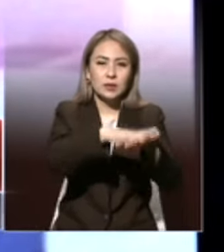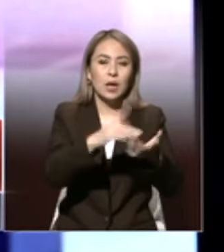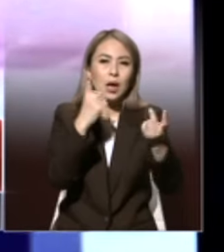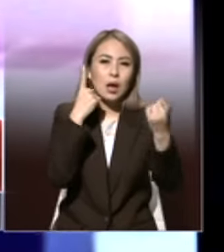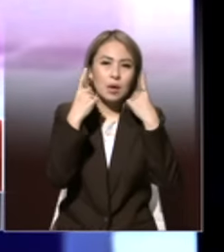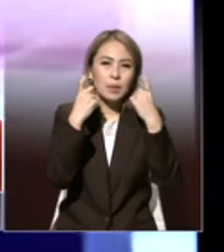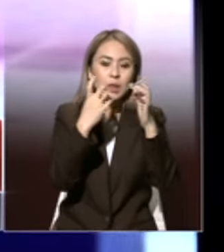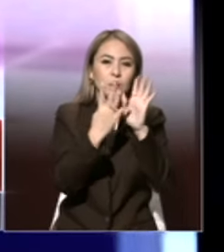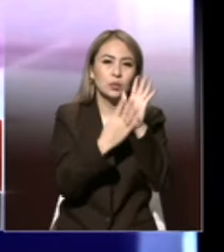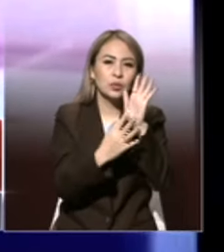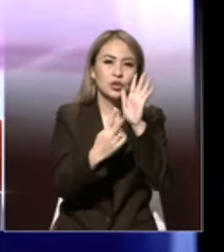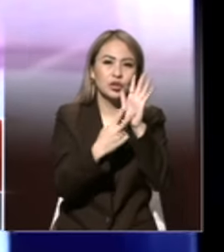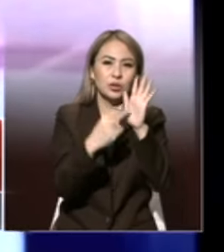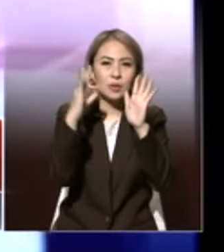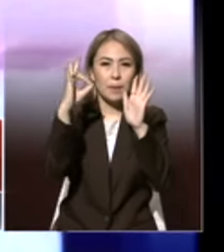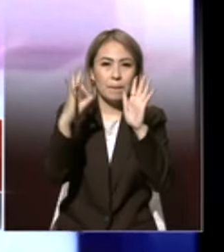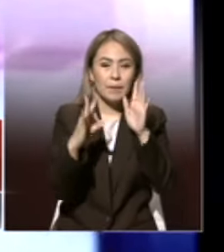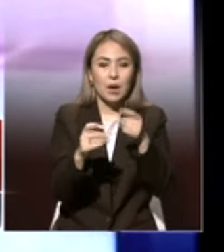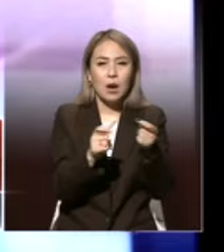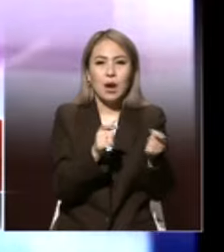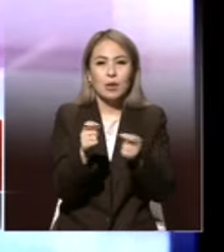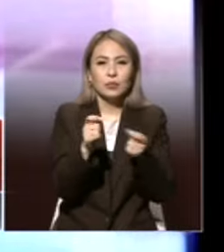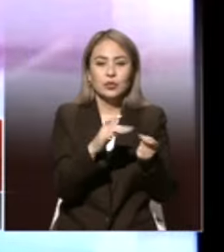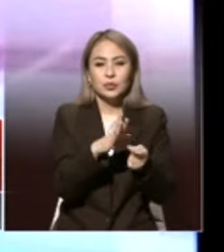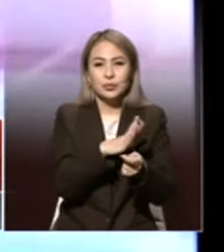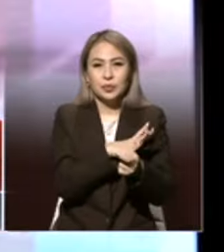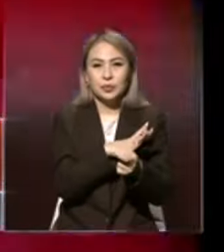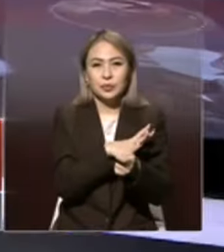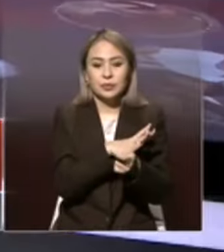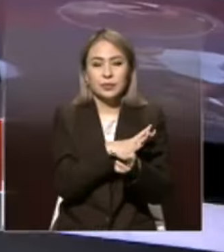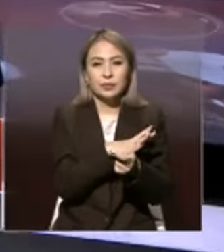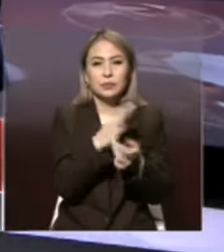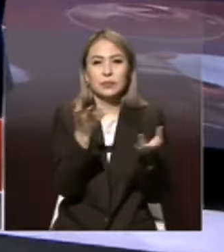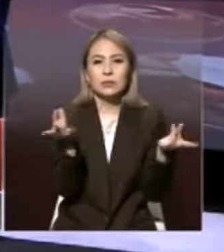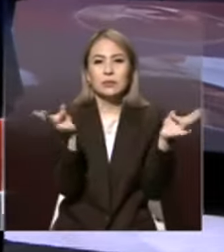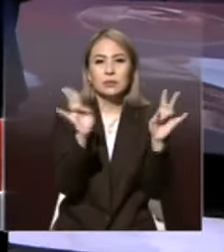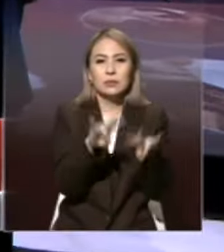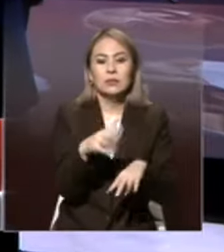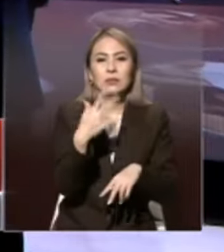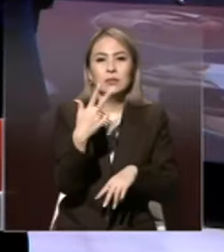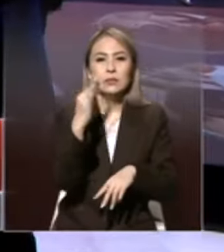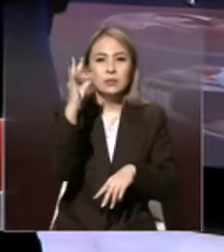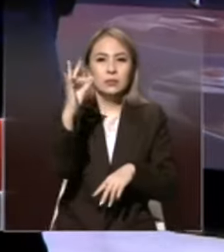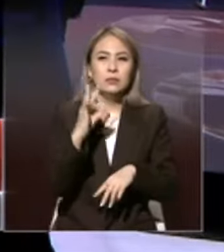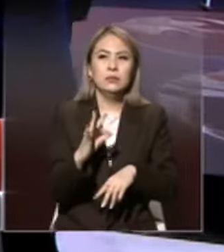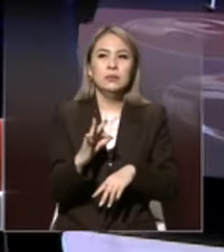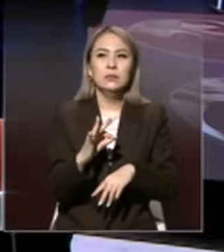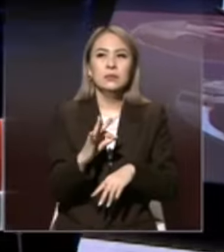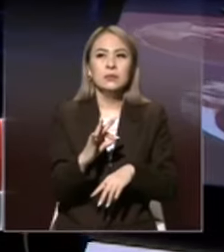ақпараттардың 97%-на әкімшілік іс қозғадық. Енді қалған 3%-ы